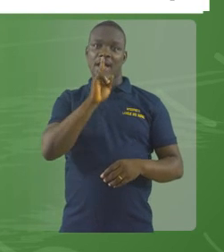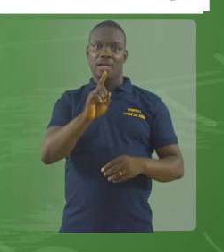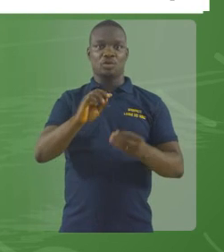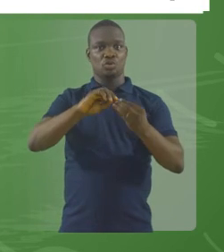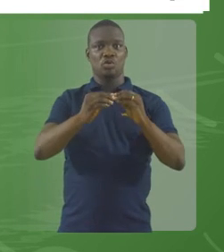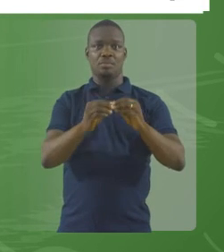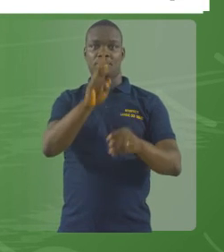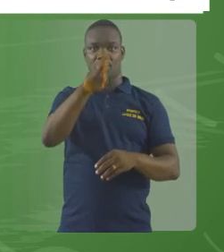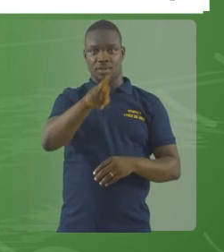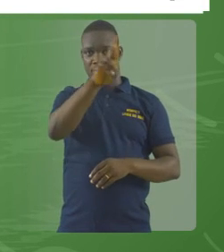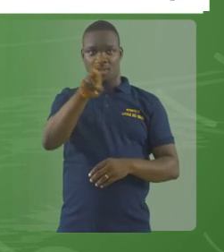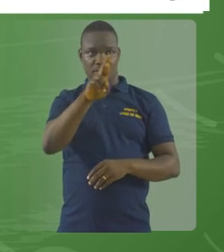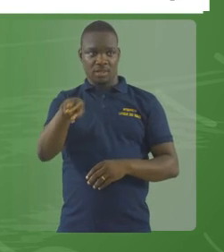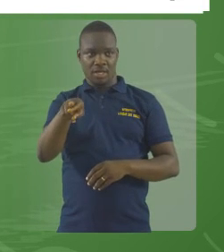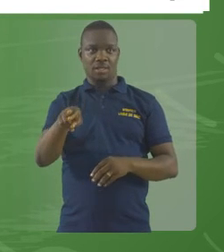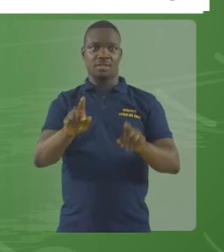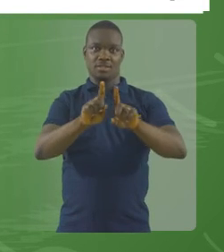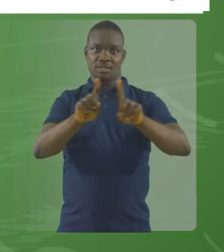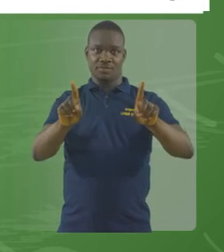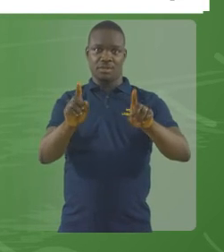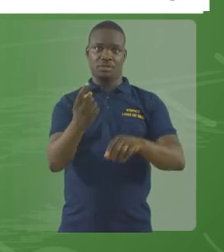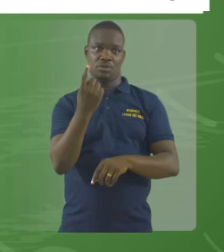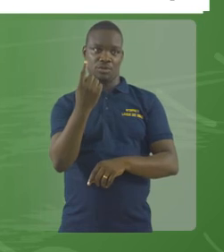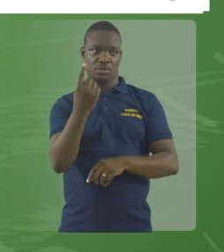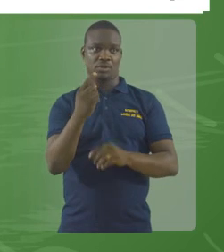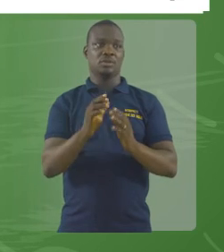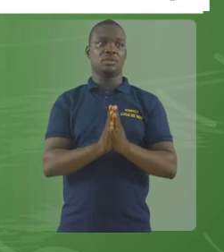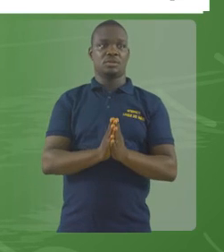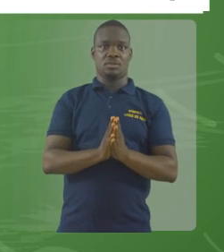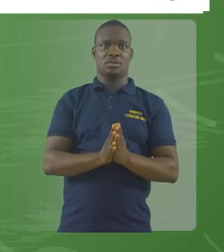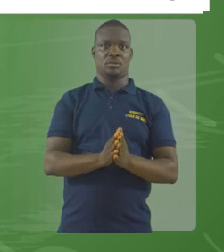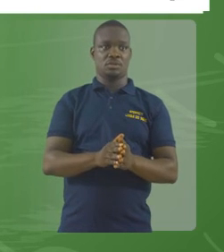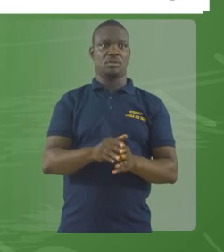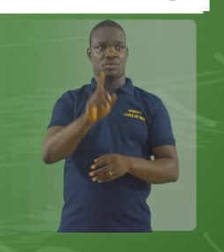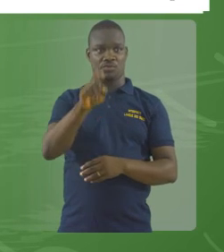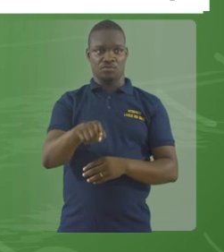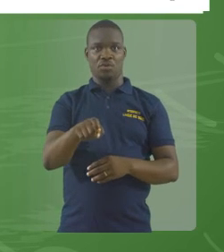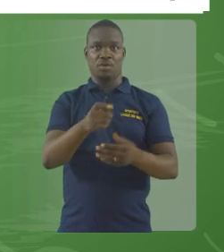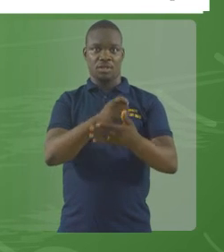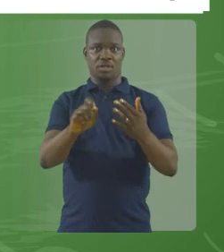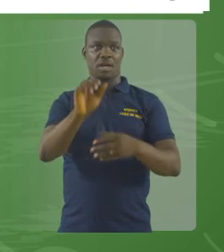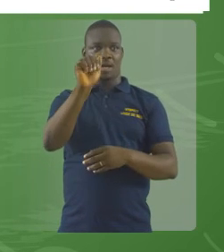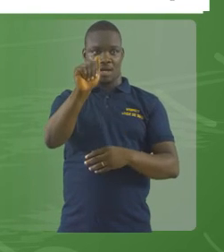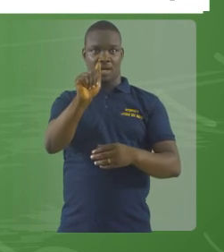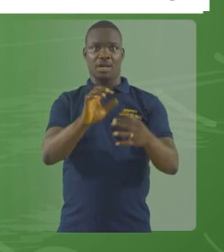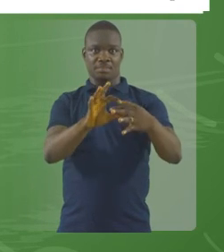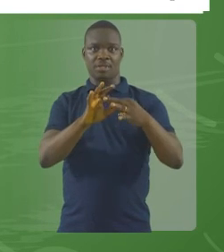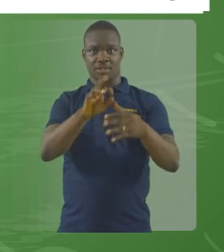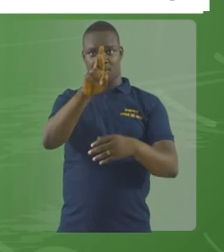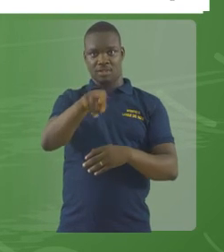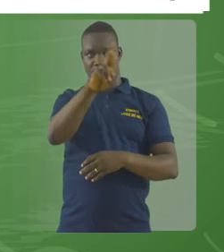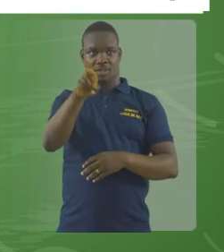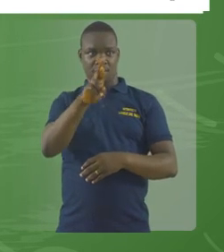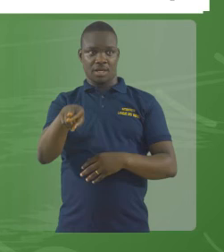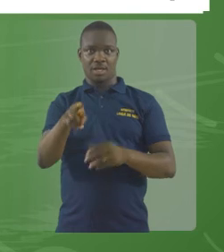réel non nul différent de 1, notez donc A appartient à R étoile privée